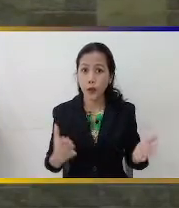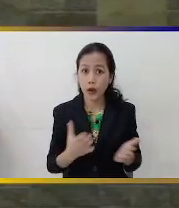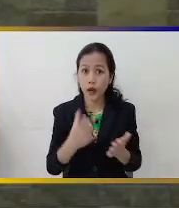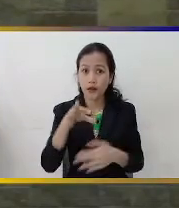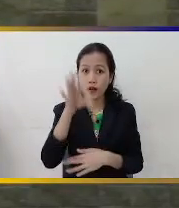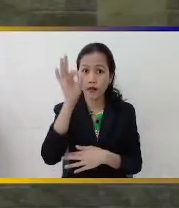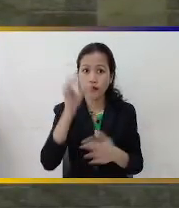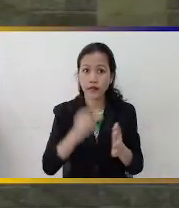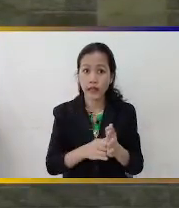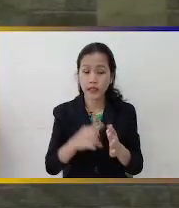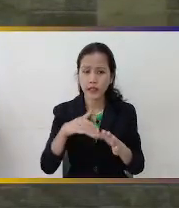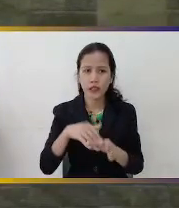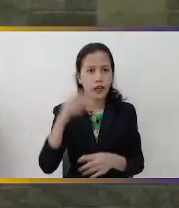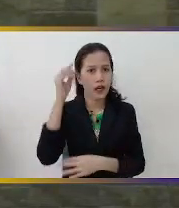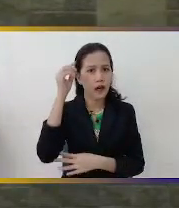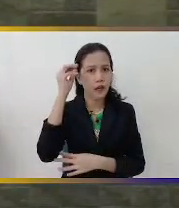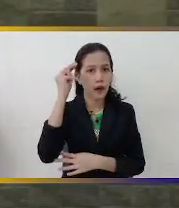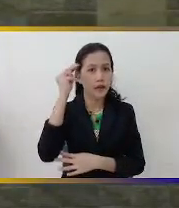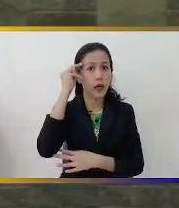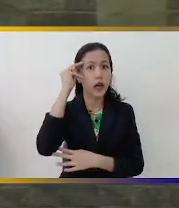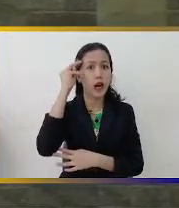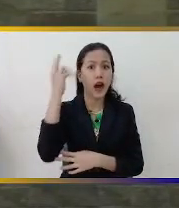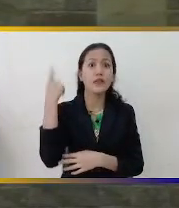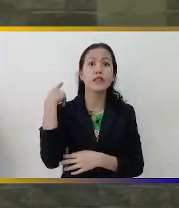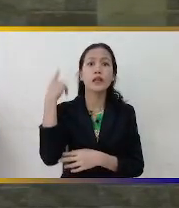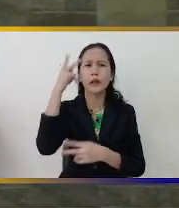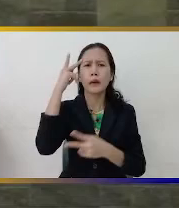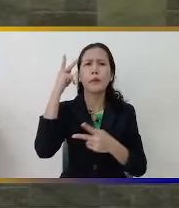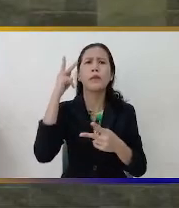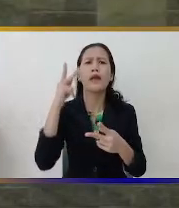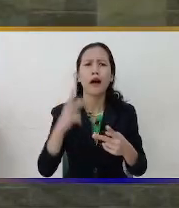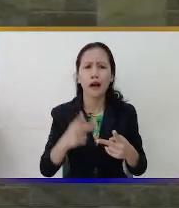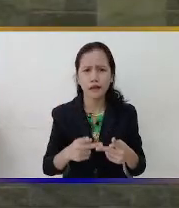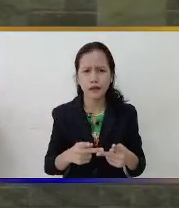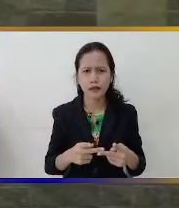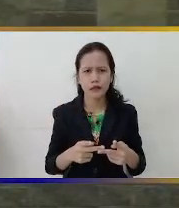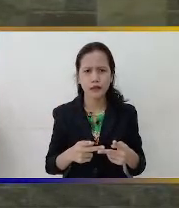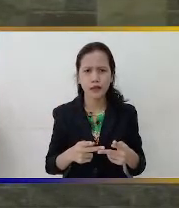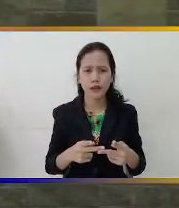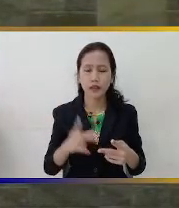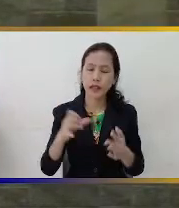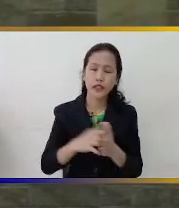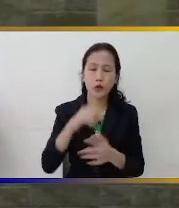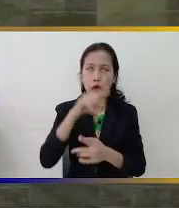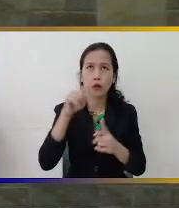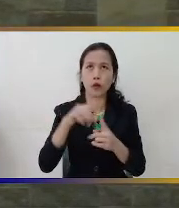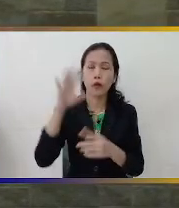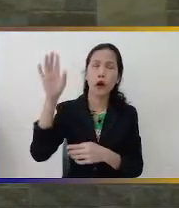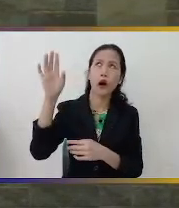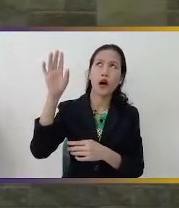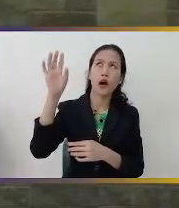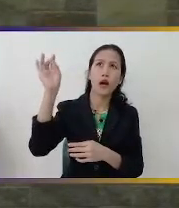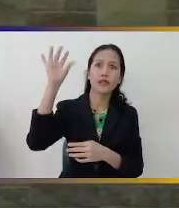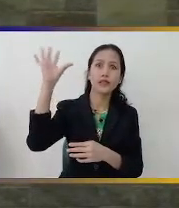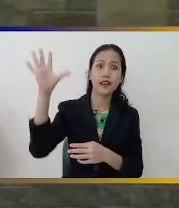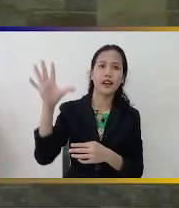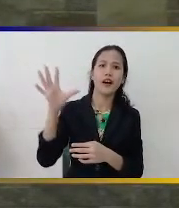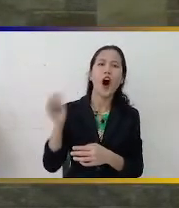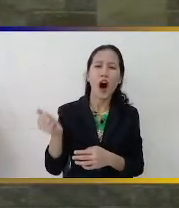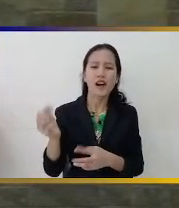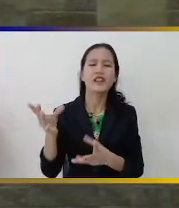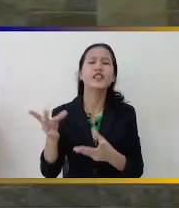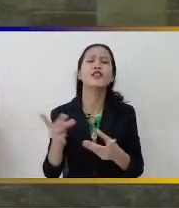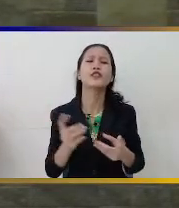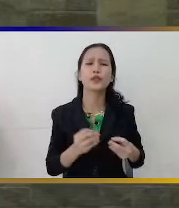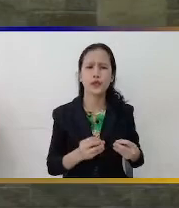isip pa lang nila ay nagpaplano na sila. Kaya kapag meron na silang naisip, kapag sikat ng araw ay gagawin na nila.